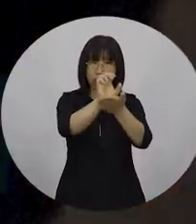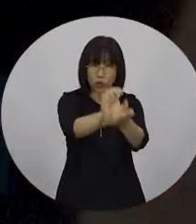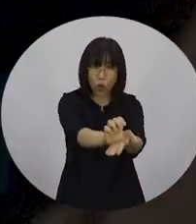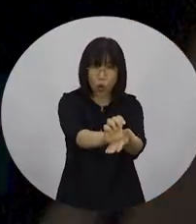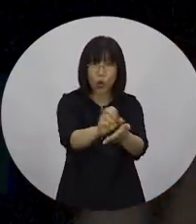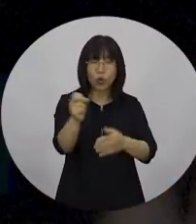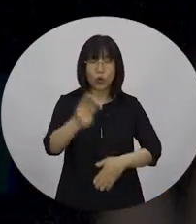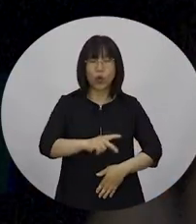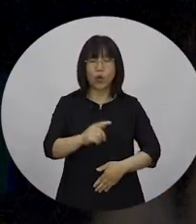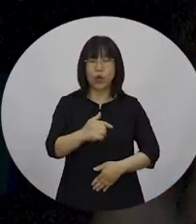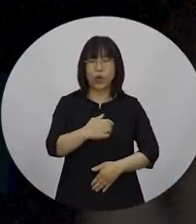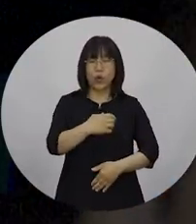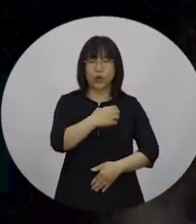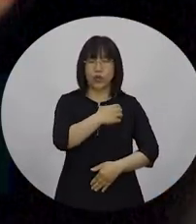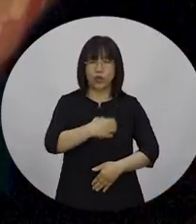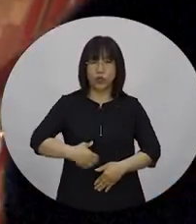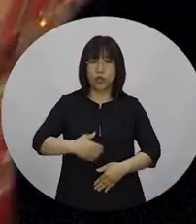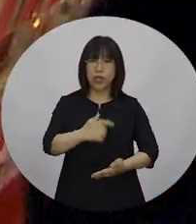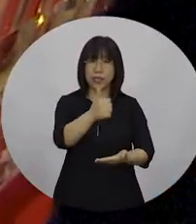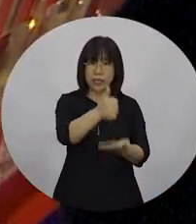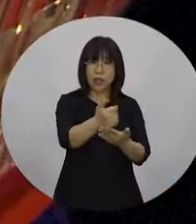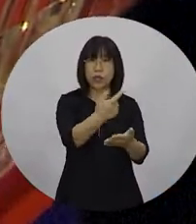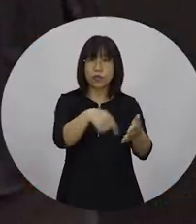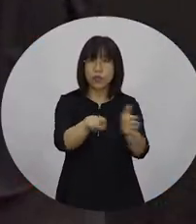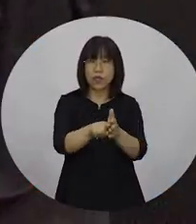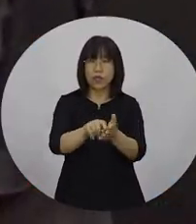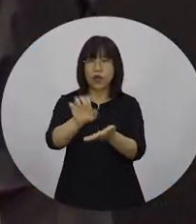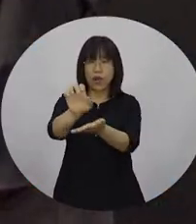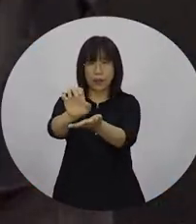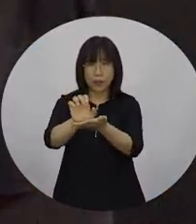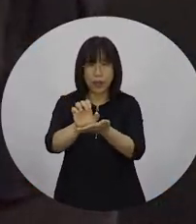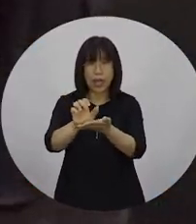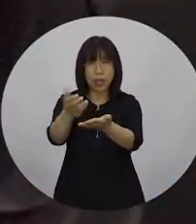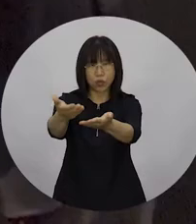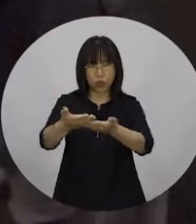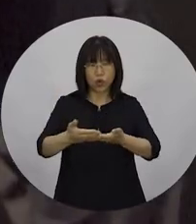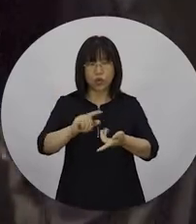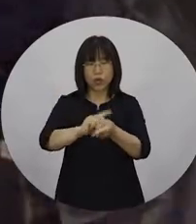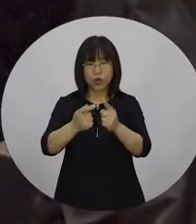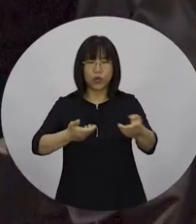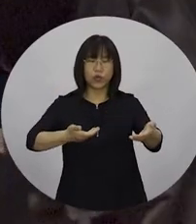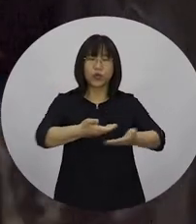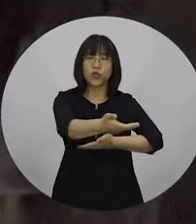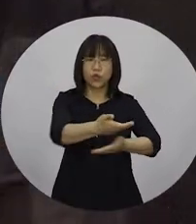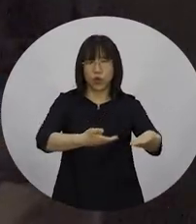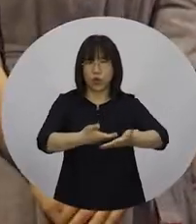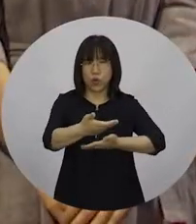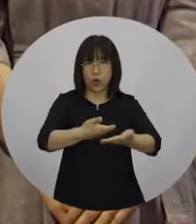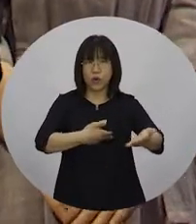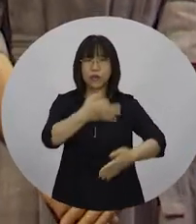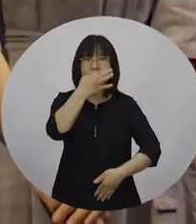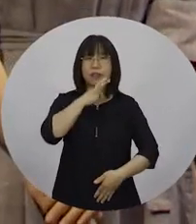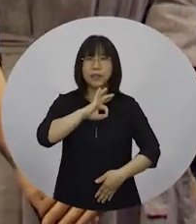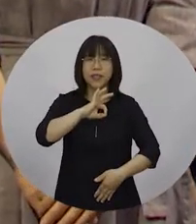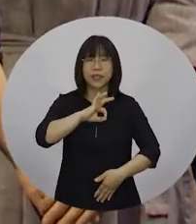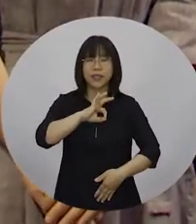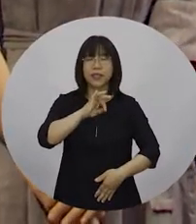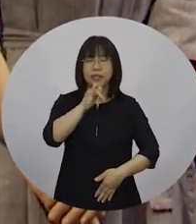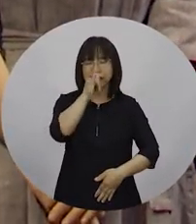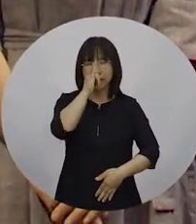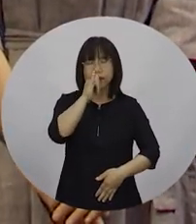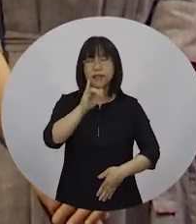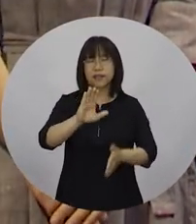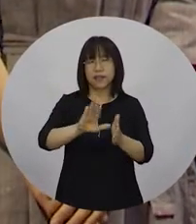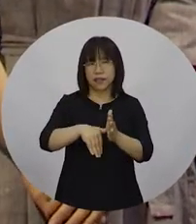전달했고 서울 장애인 부모 현대의 강소 집에서도 노현송 강서구 청 장 에게 감사패를 전달하는 등 뜻깊은